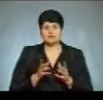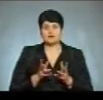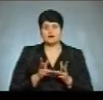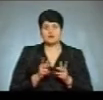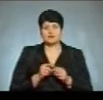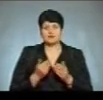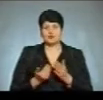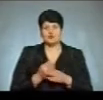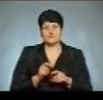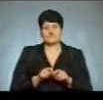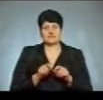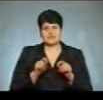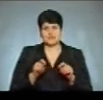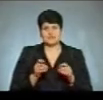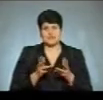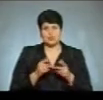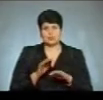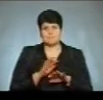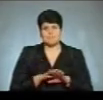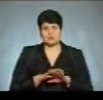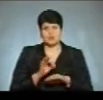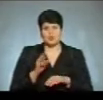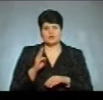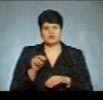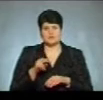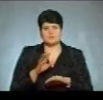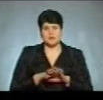на нововідкриті рахунки банку Ощадбанку.